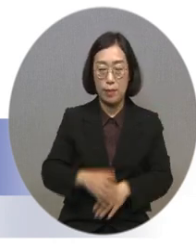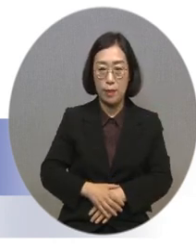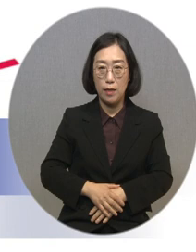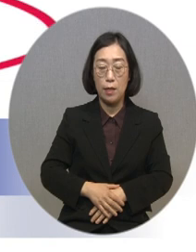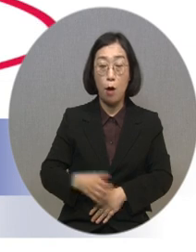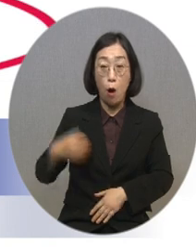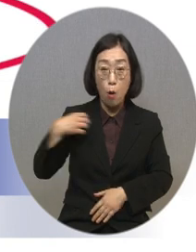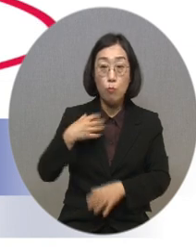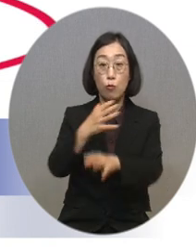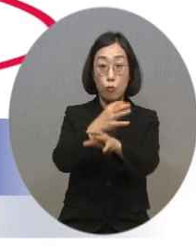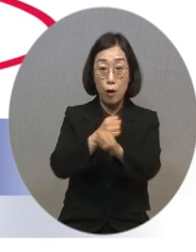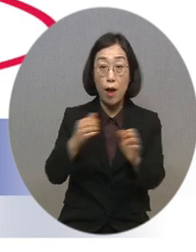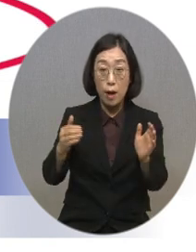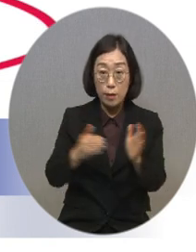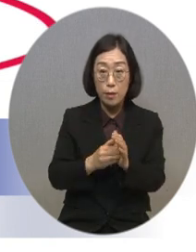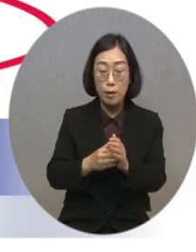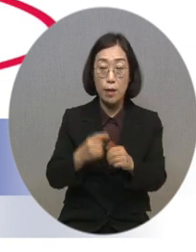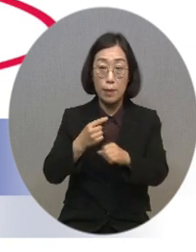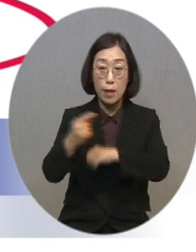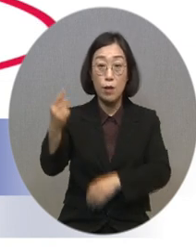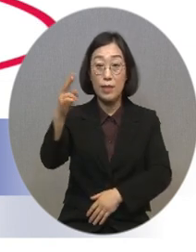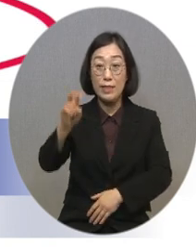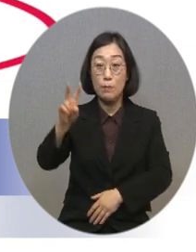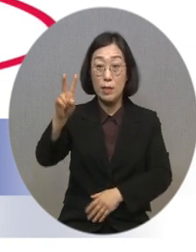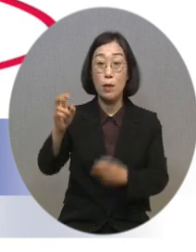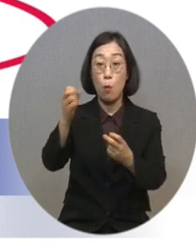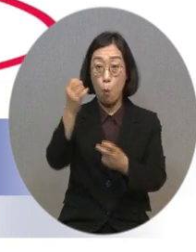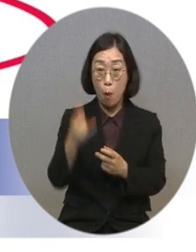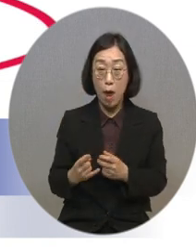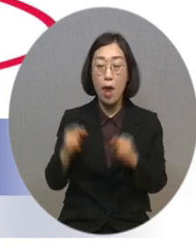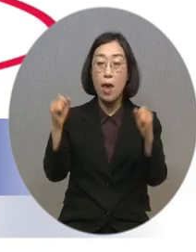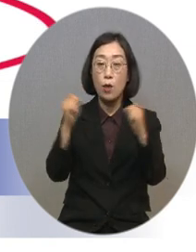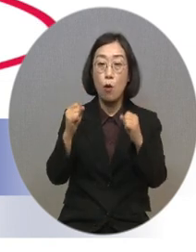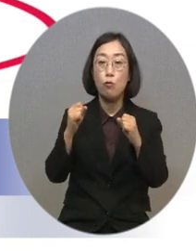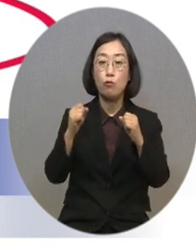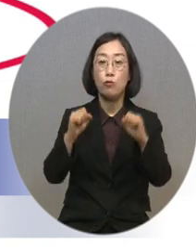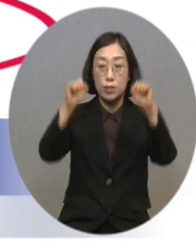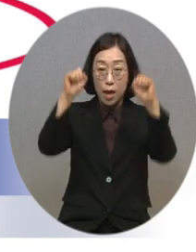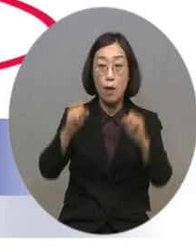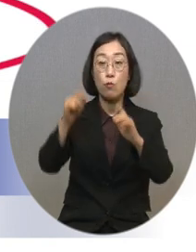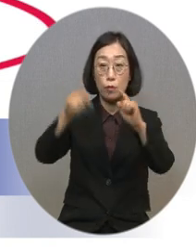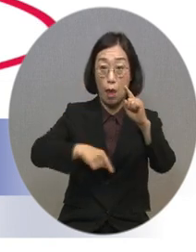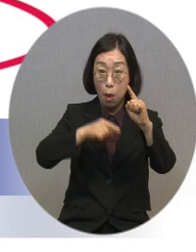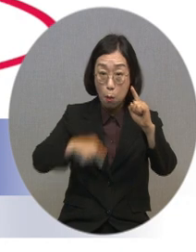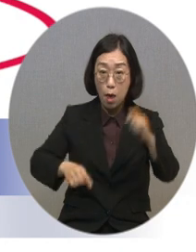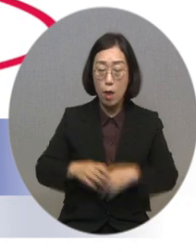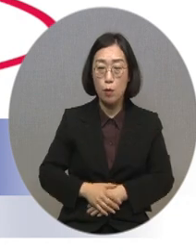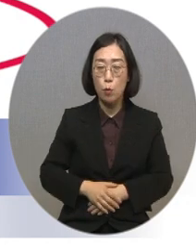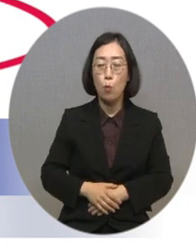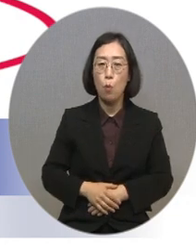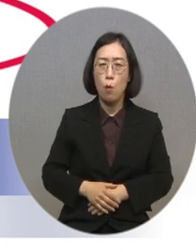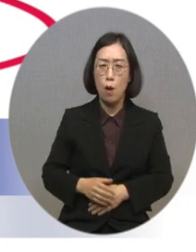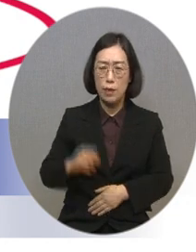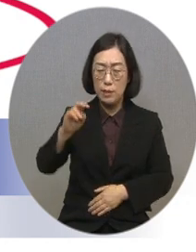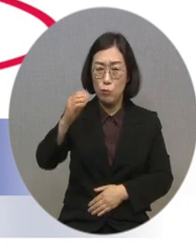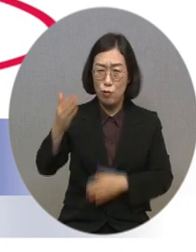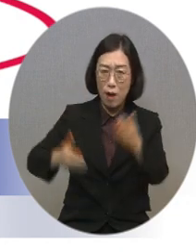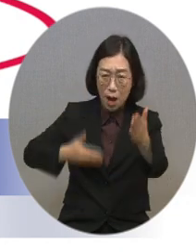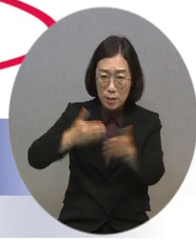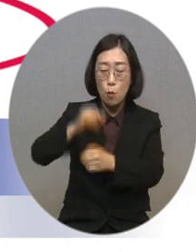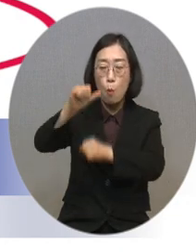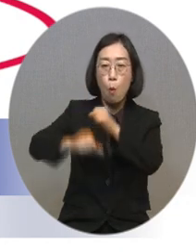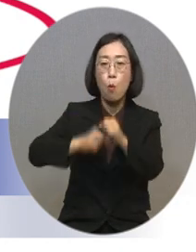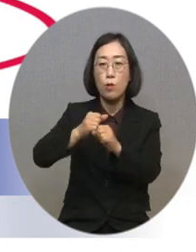업무 협약은 내년 제 22회 동계체전 2029년 제 26회 동계 체전까지 5년